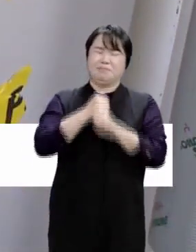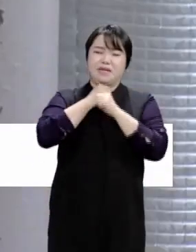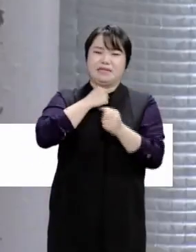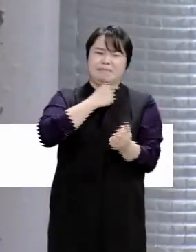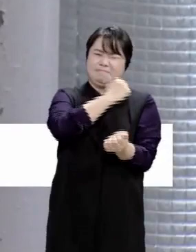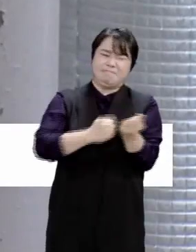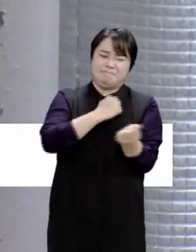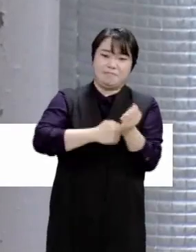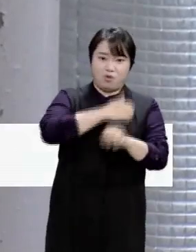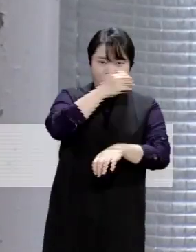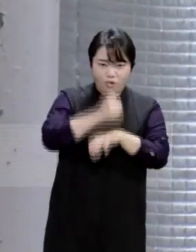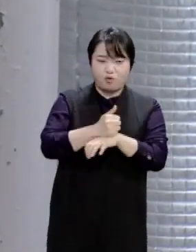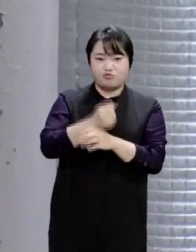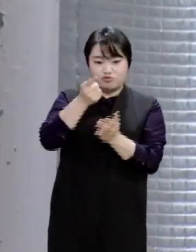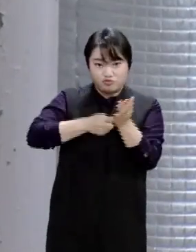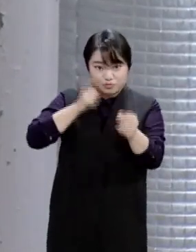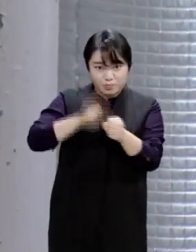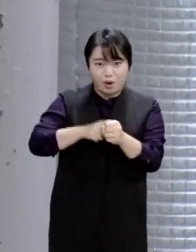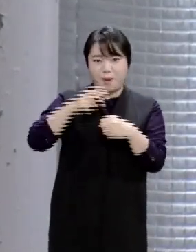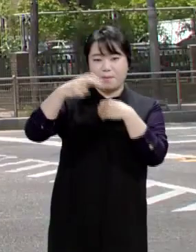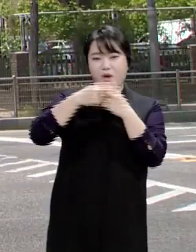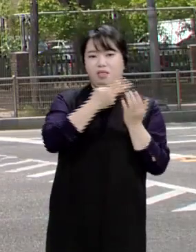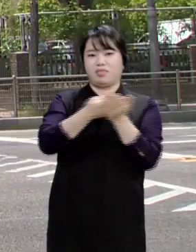수술을 위해 인근 병원으로 옮겨졌습니다.